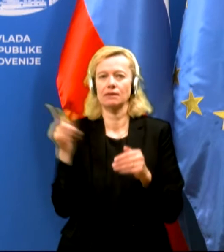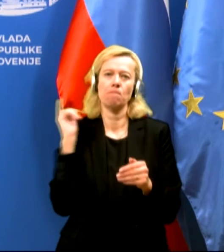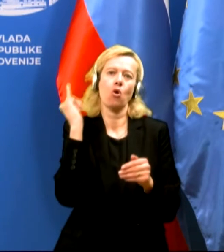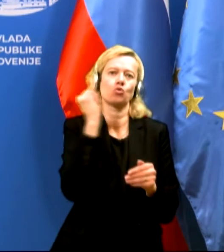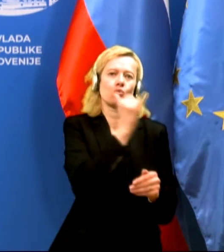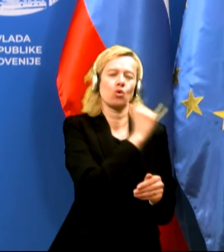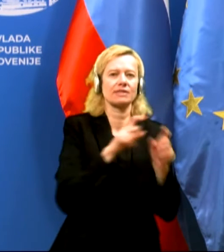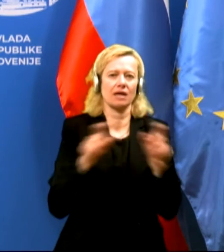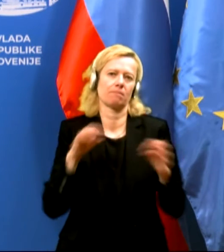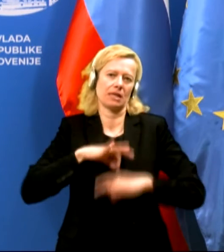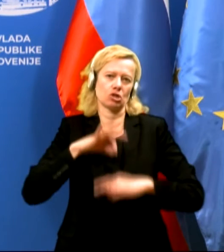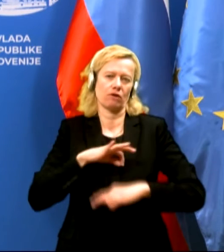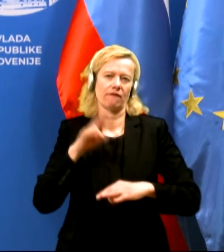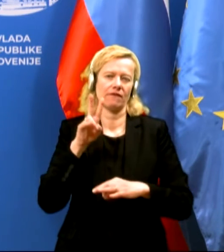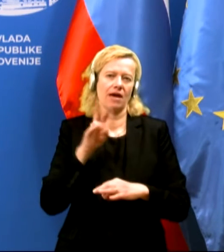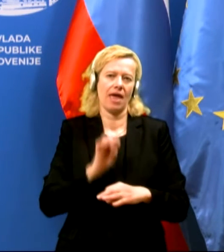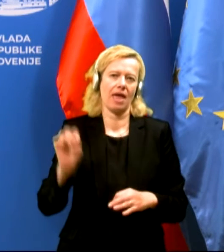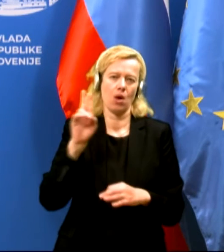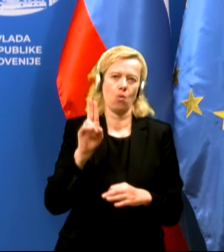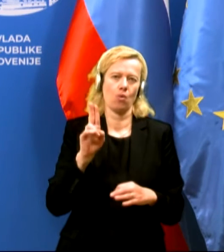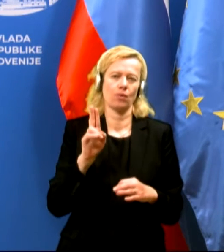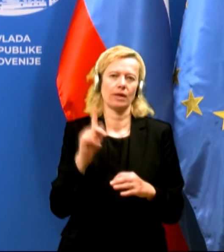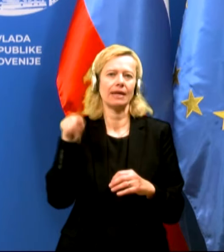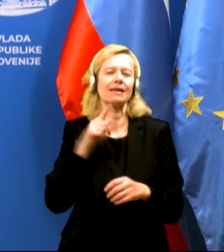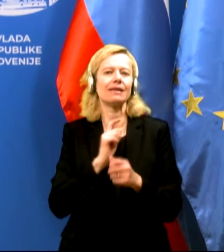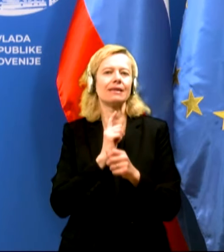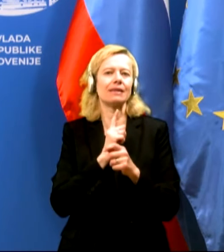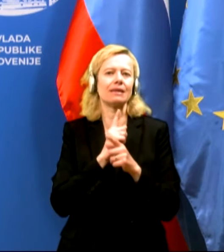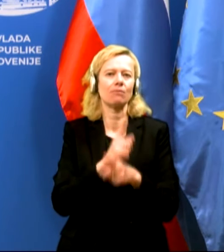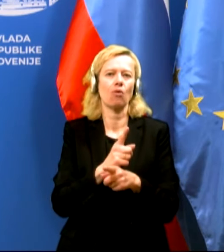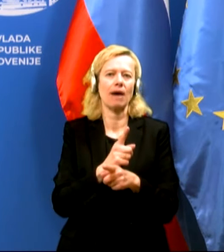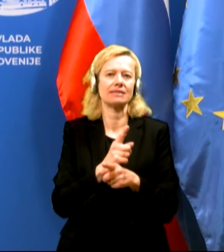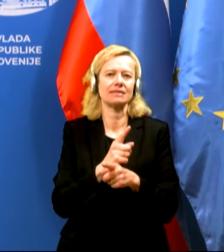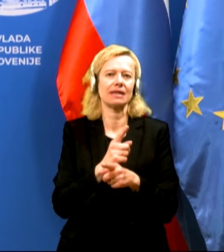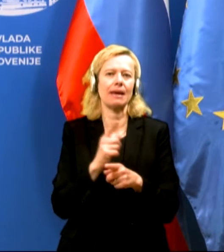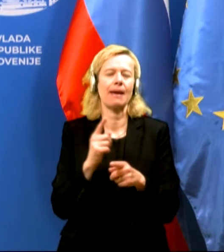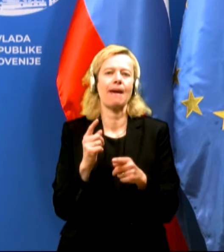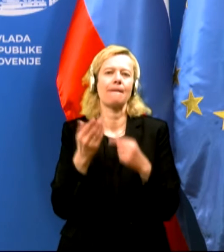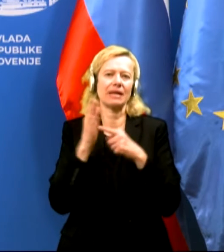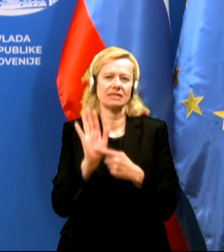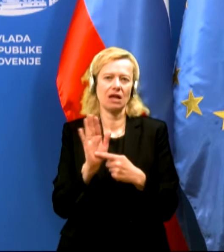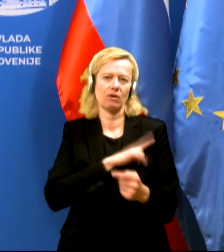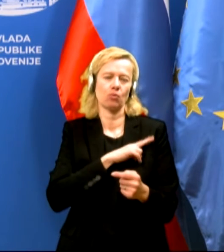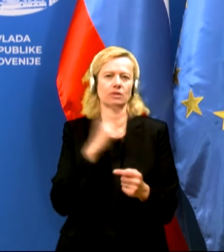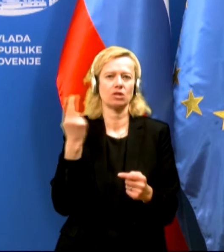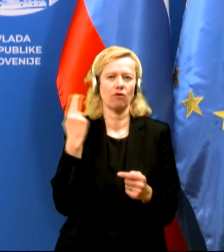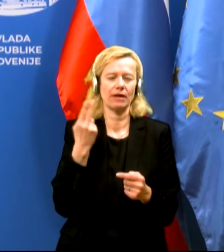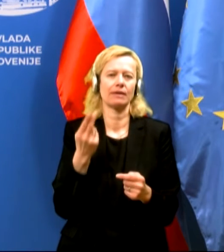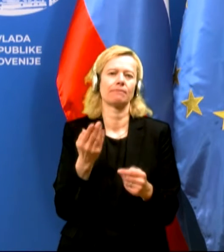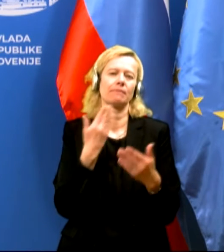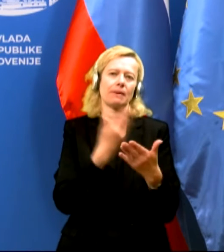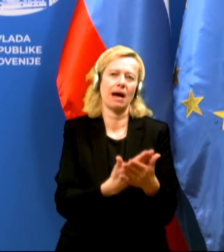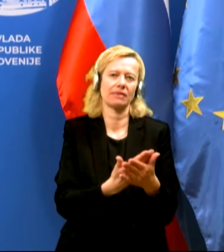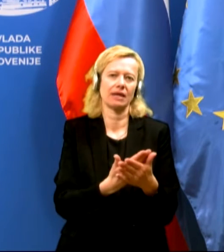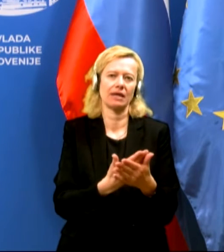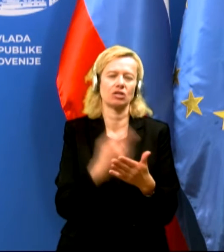predsedovanja v Evropsko unijo ter diplomatski predstavniki v Republiki Sloveniji, pripadniki slovenske vojske, ki